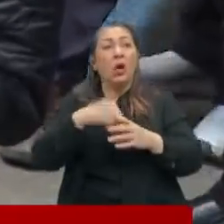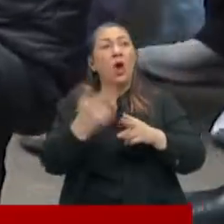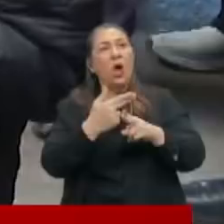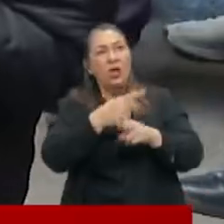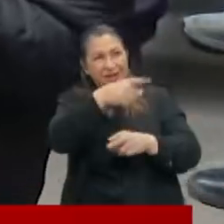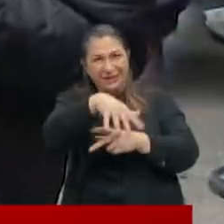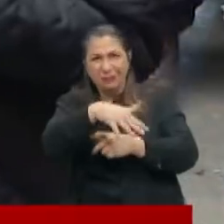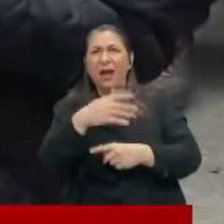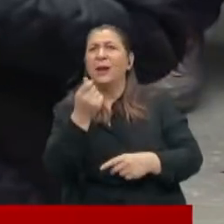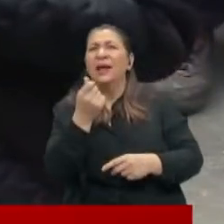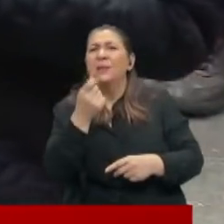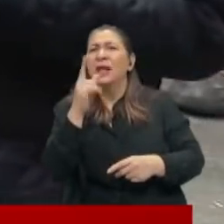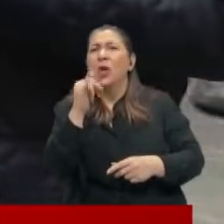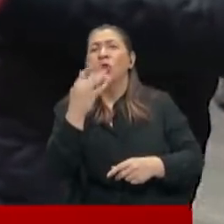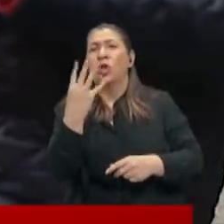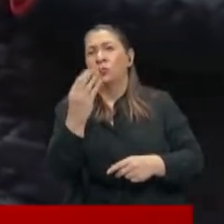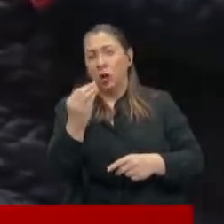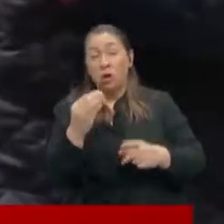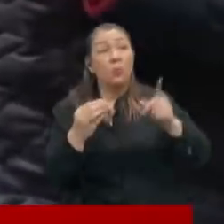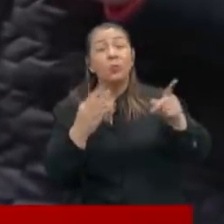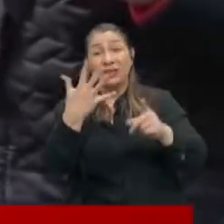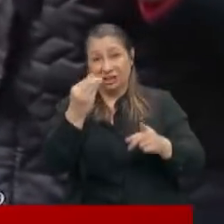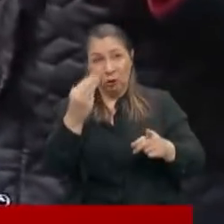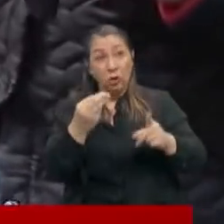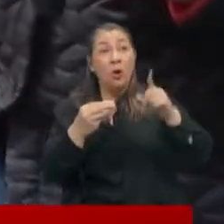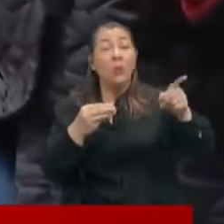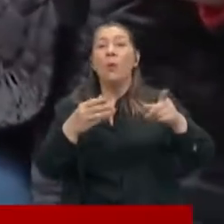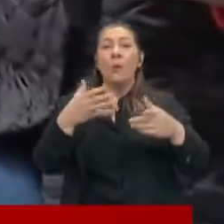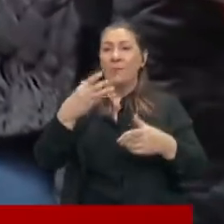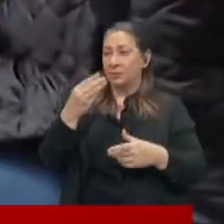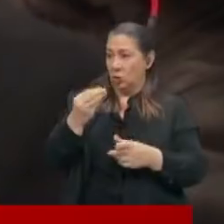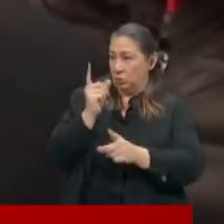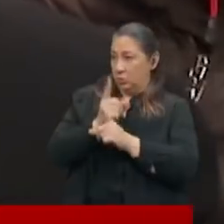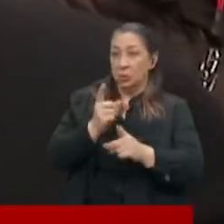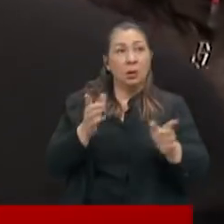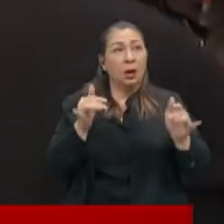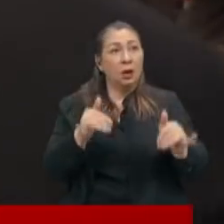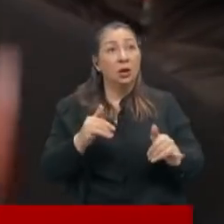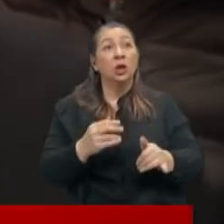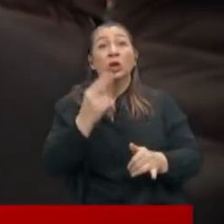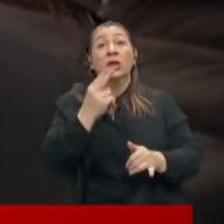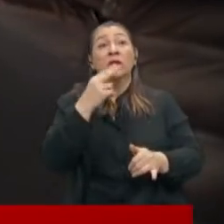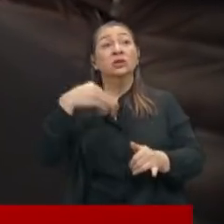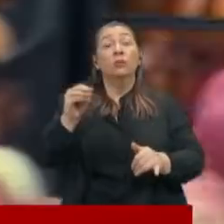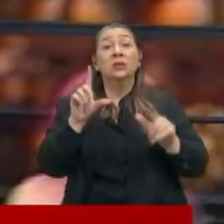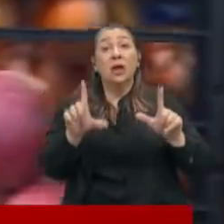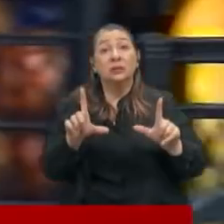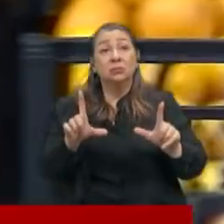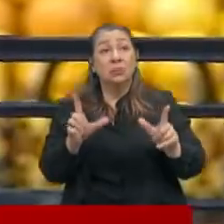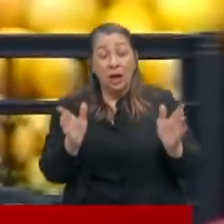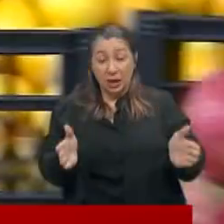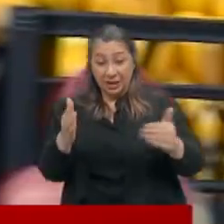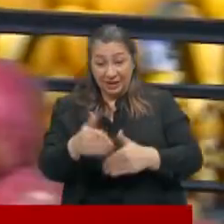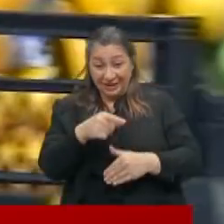Örneğin ıspanağın kilosu 5 lira ve bu kasada pazarcıya 5 liraya denk geliyor. 5 liraysa 7 lira satmamız gerekir. Kasa